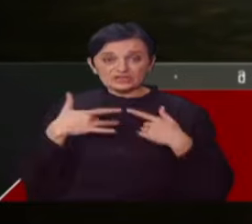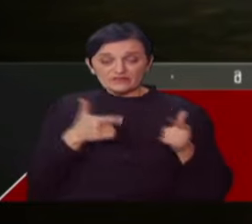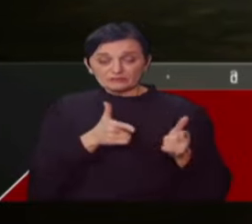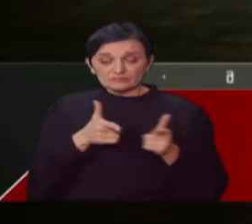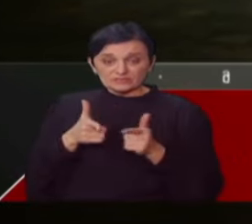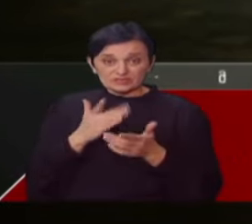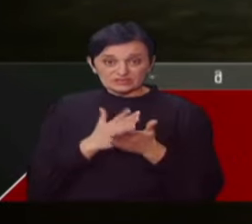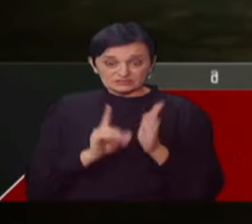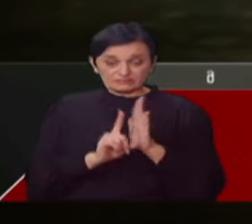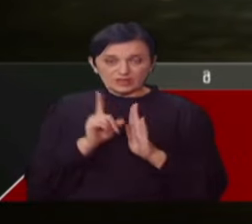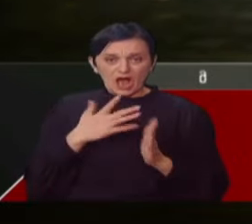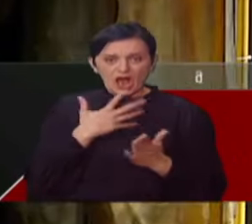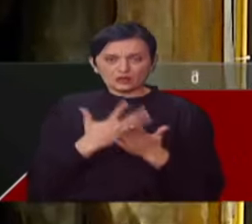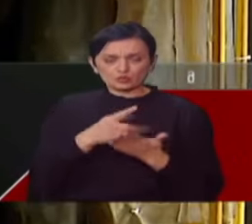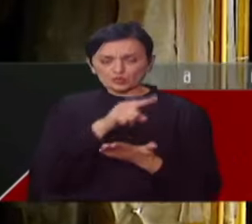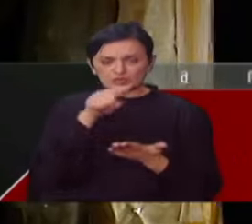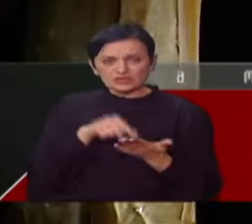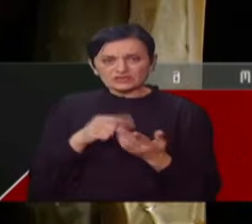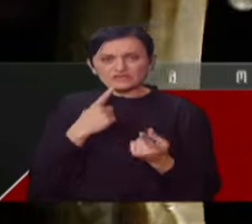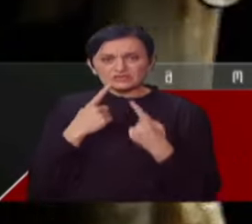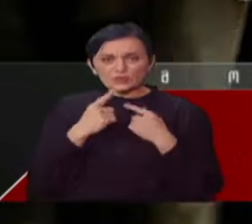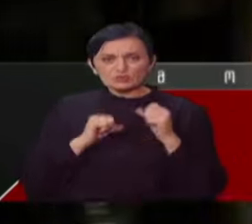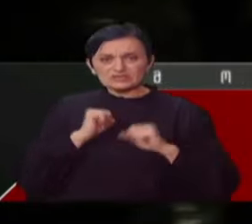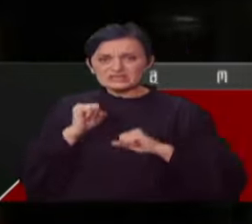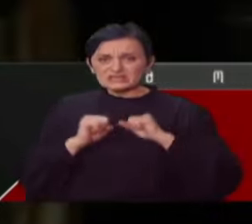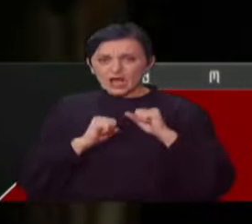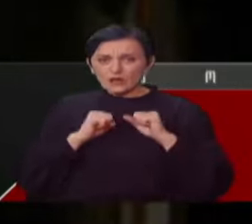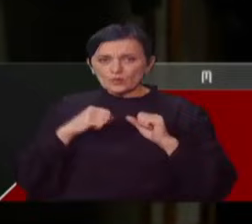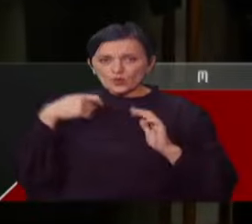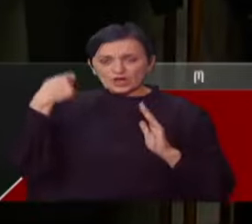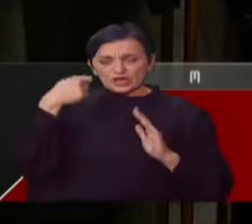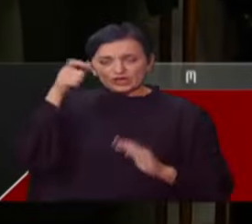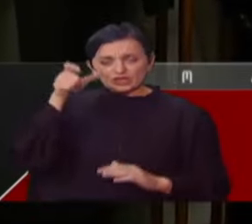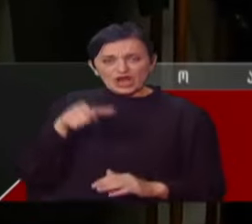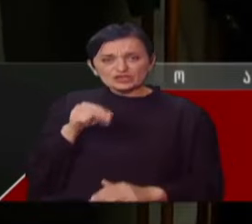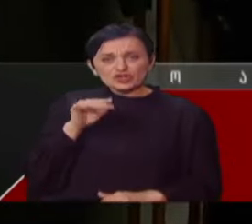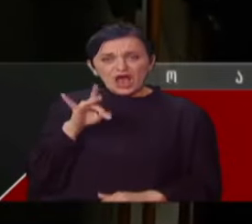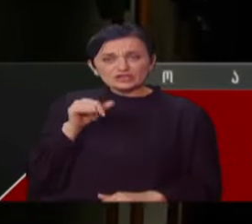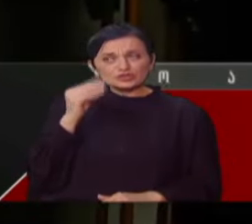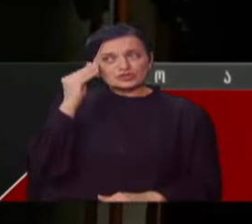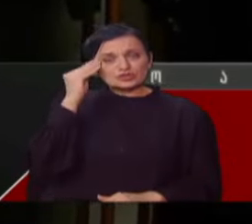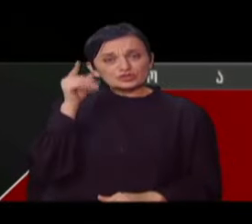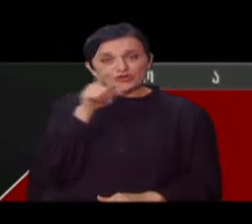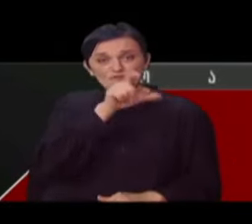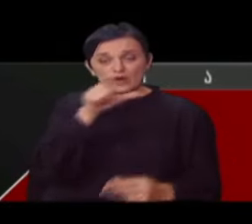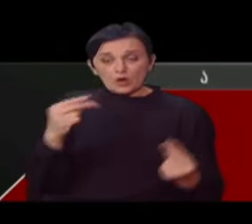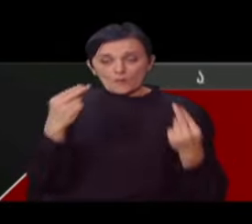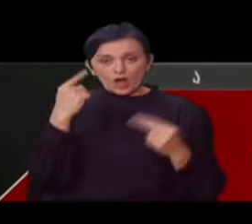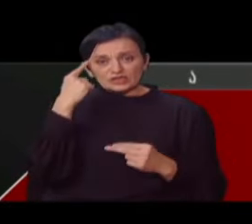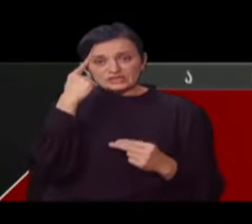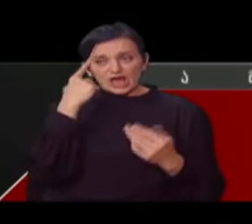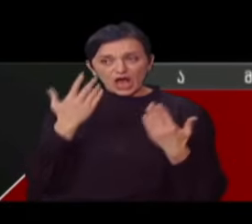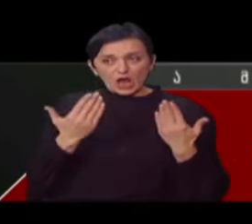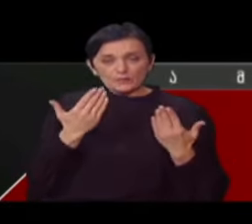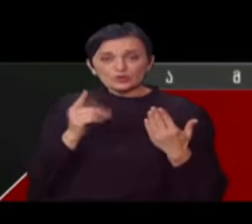aerops, toretim zgaus actualul, kit hobze sau prism steloba. Regizor Madavid, chartișul, machai picra, ma urabeli da, picros